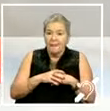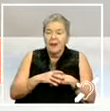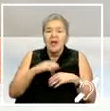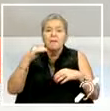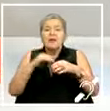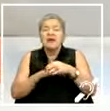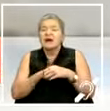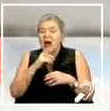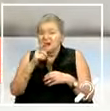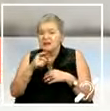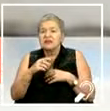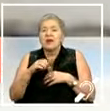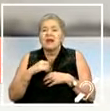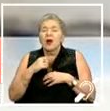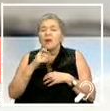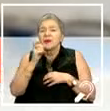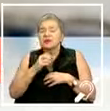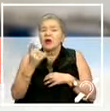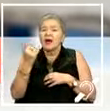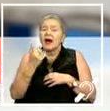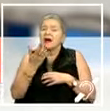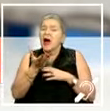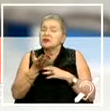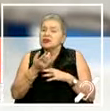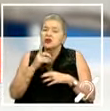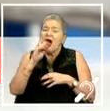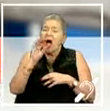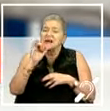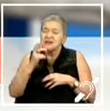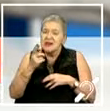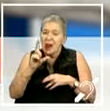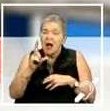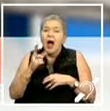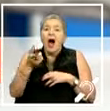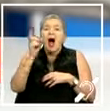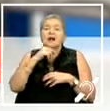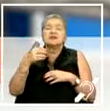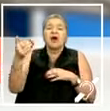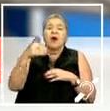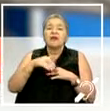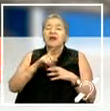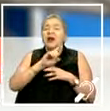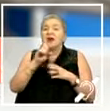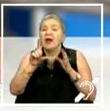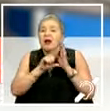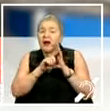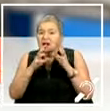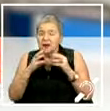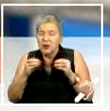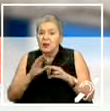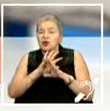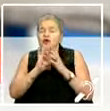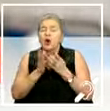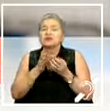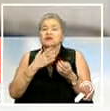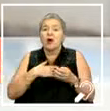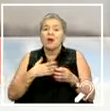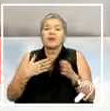din rândul celor care au solicitat azil, alții erau intrați legal în România. Cu toții voiau să ajungă în vestul Europei,